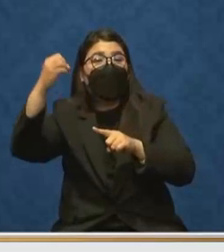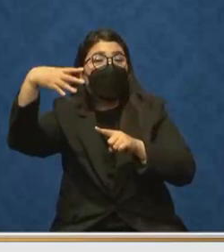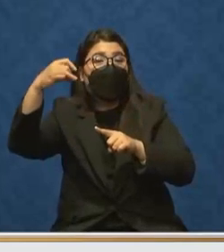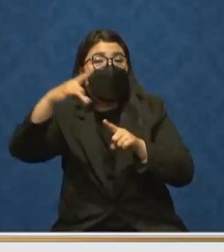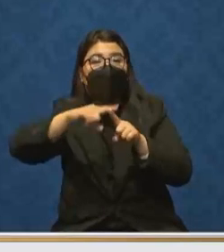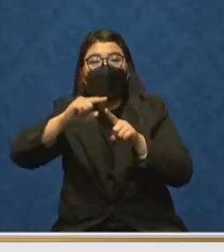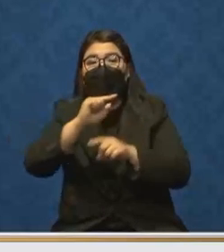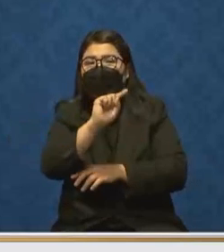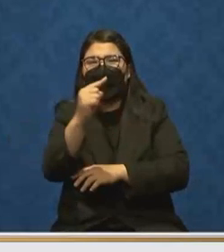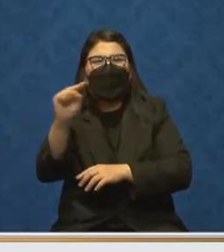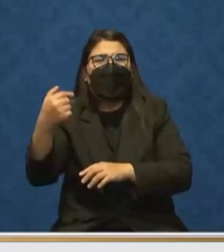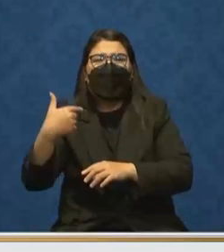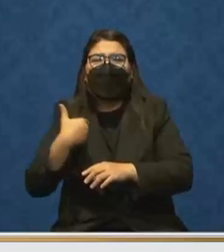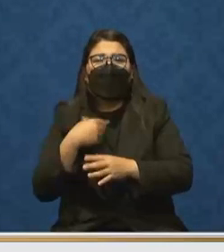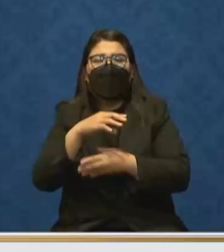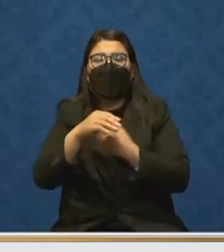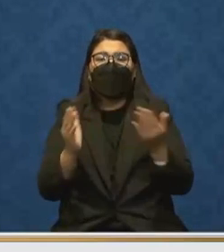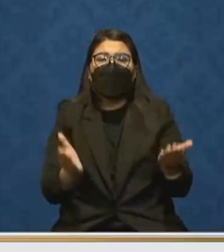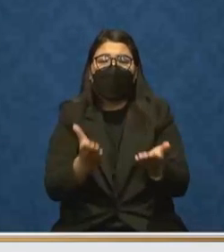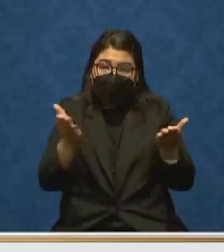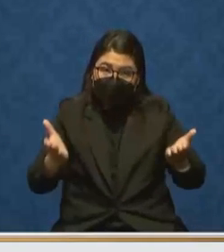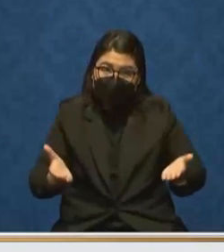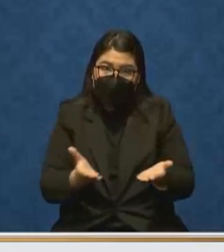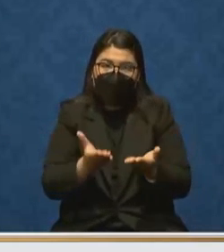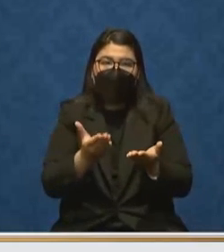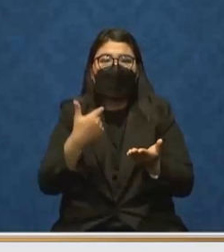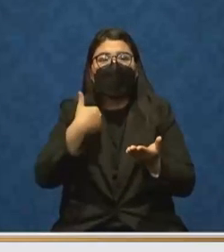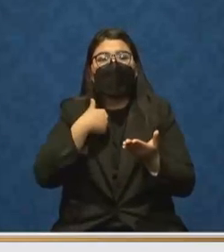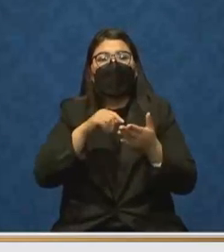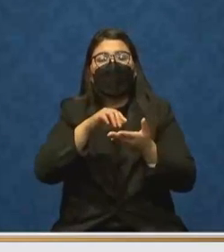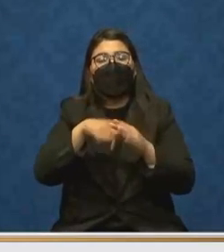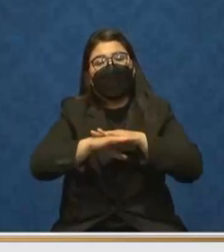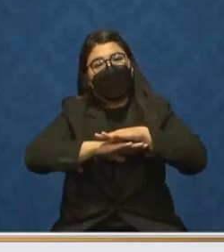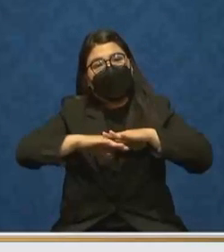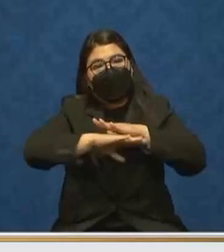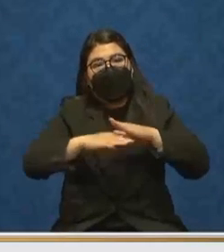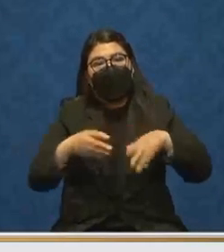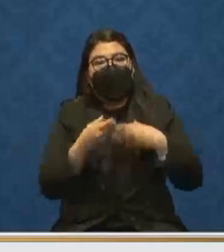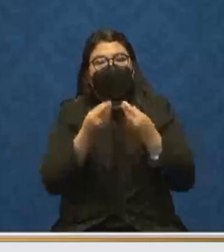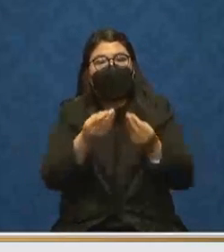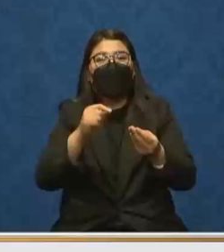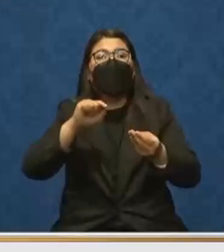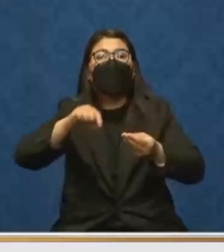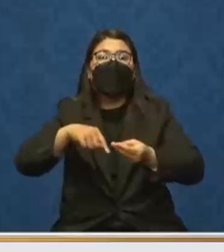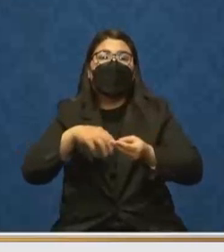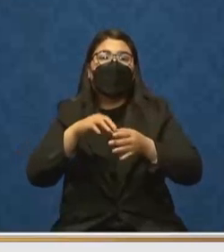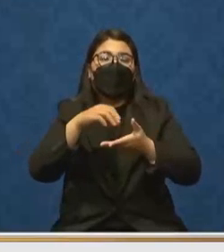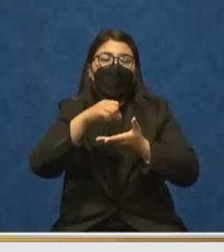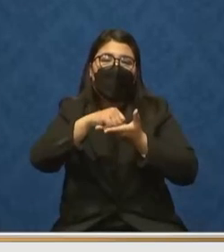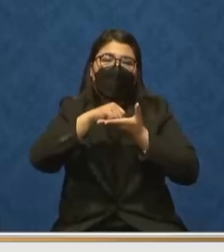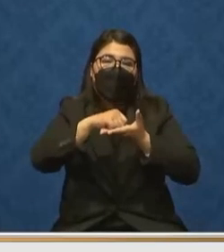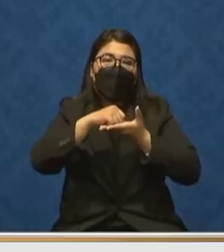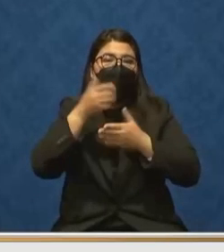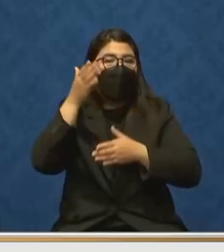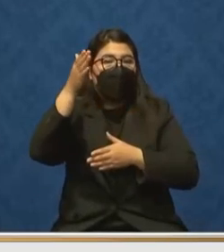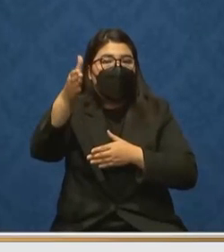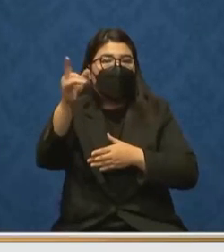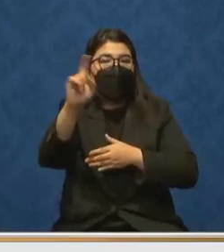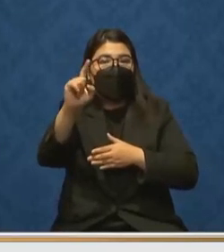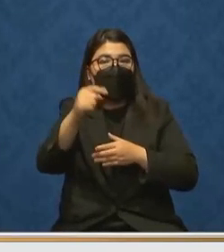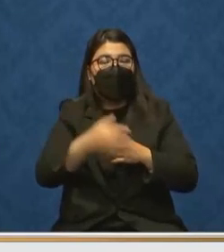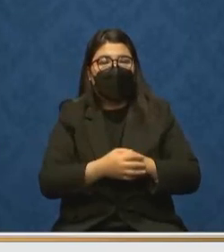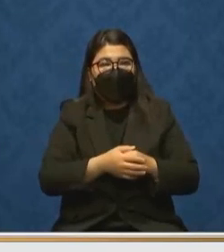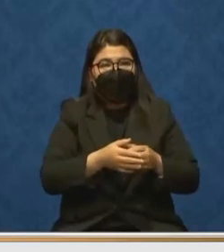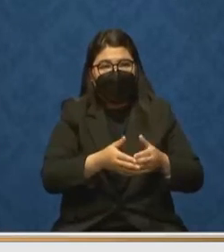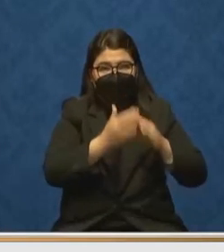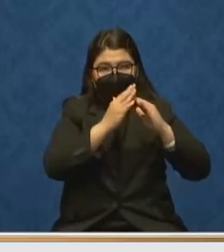งโดยสนับสนุนการพัฒนาโครงสร้างพื้นฐานที่เอื้อต่อการพัฒนาอุตสาหกรรมและบริการแห่งอนาคตเช่นการจะตั้งศูนย์เทคโ